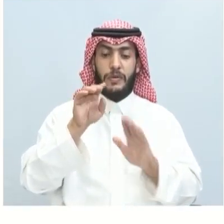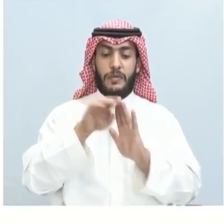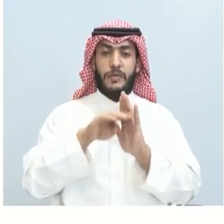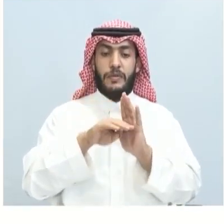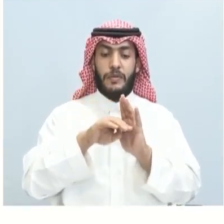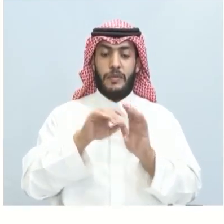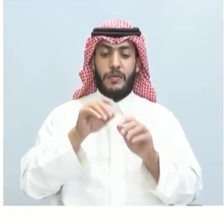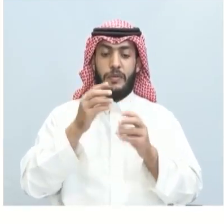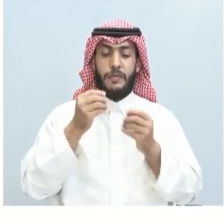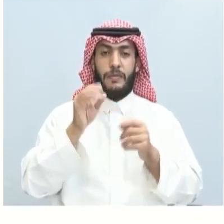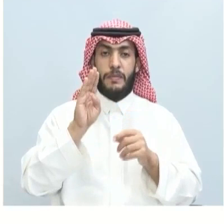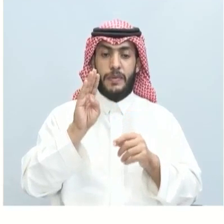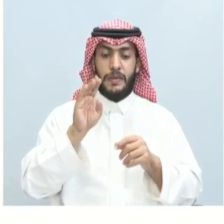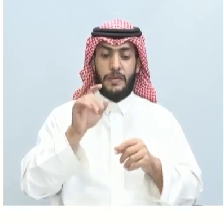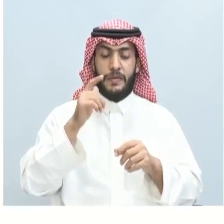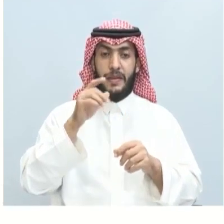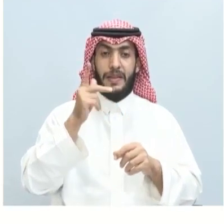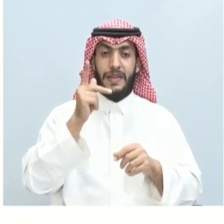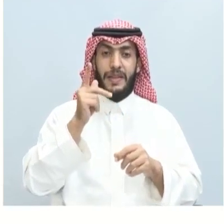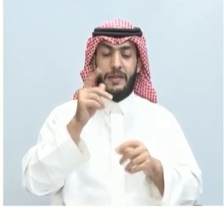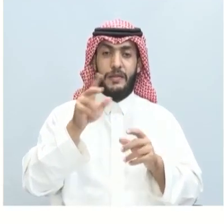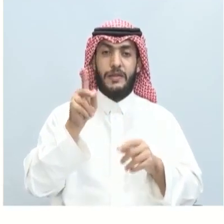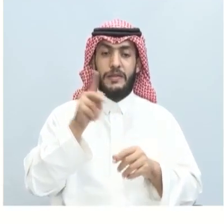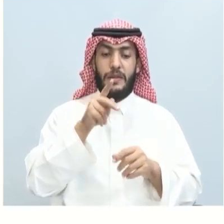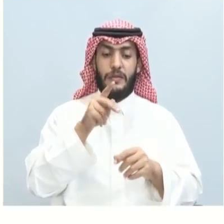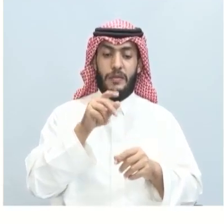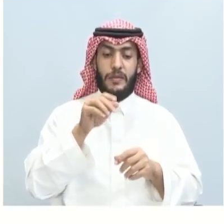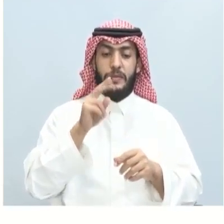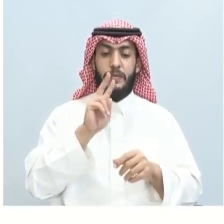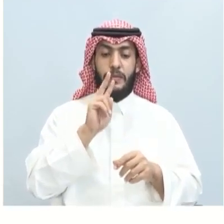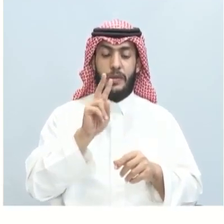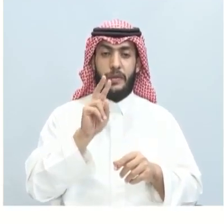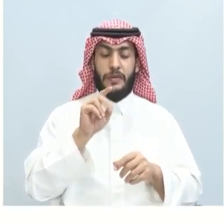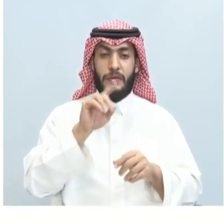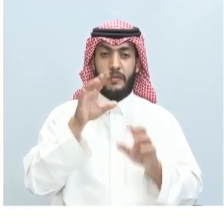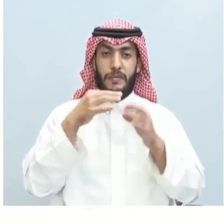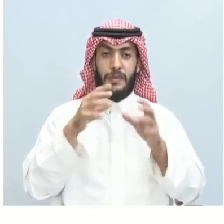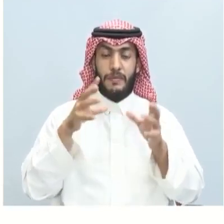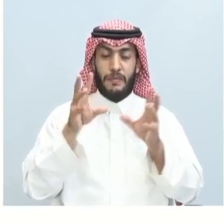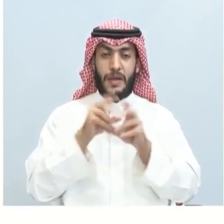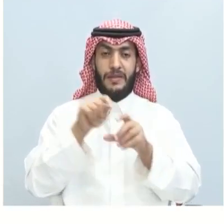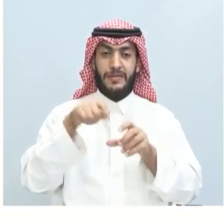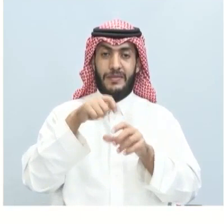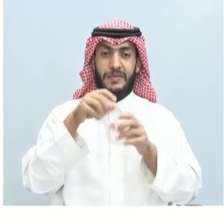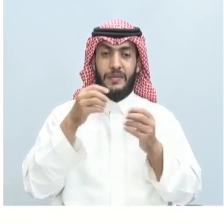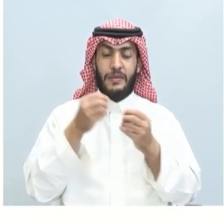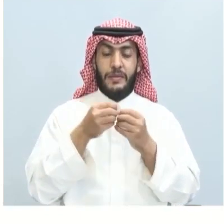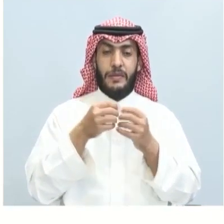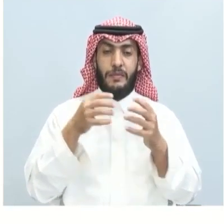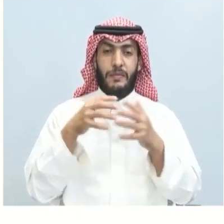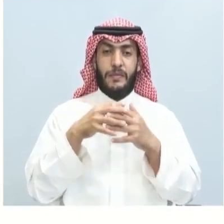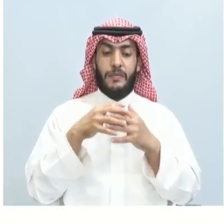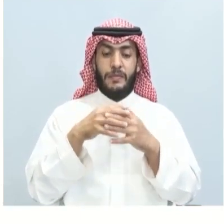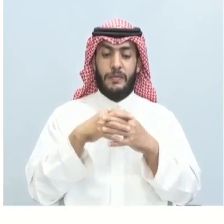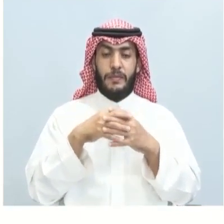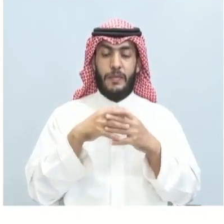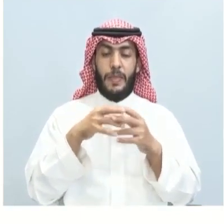اعطتني الماده ي كانت الكي كيو هي تساوي ال 200 هل المزيج في عند موضعي اتزان طبعا هنا